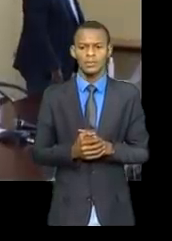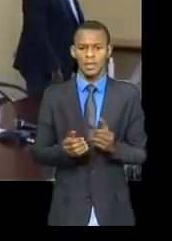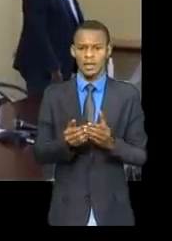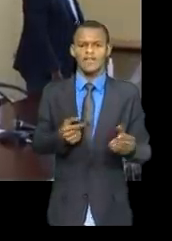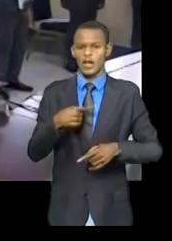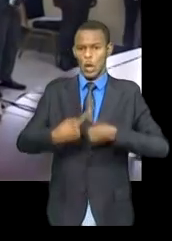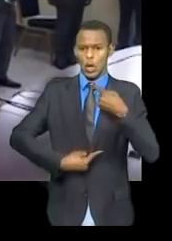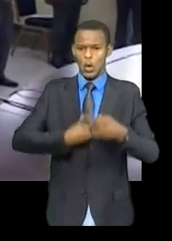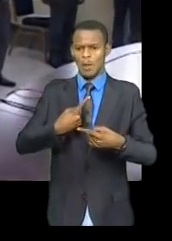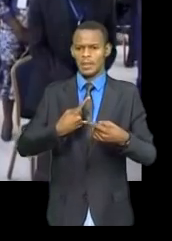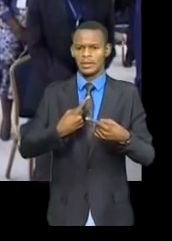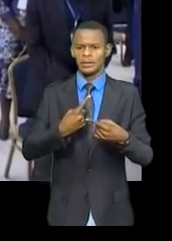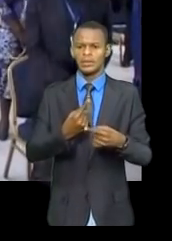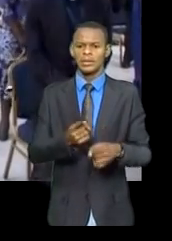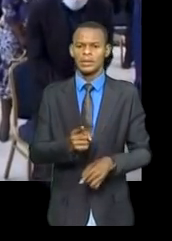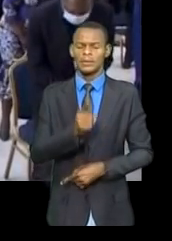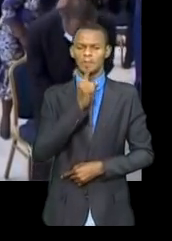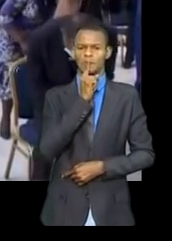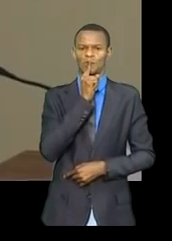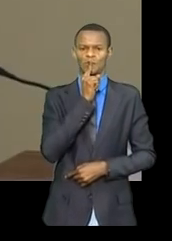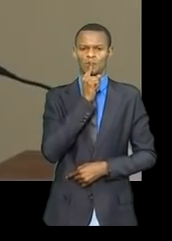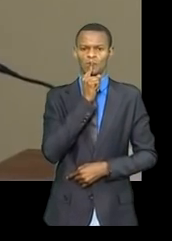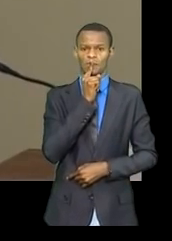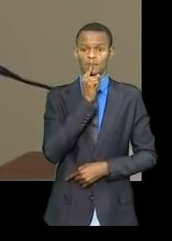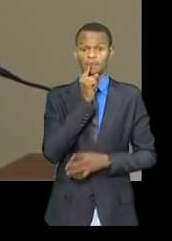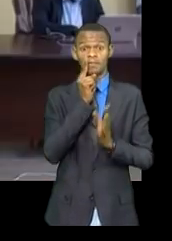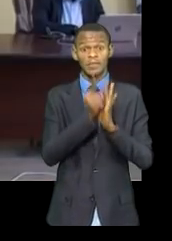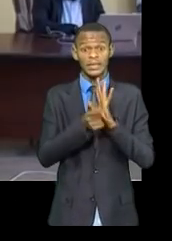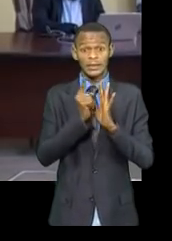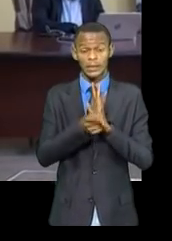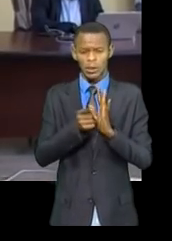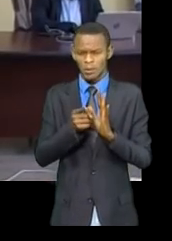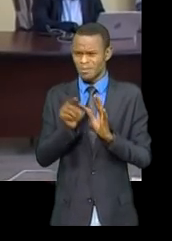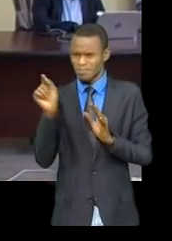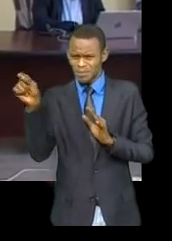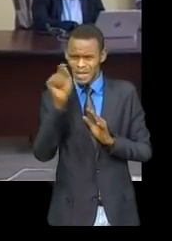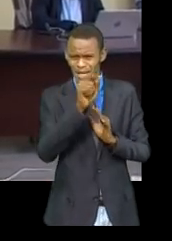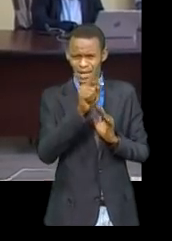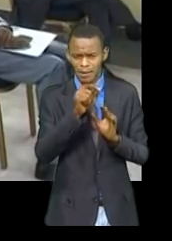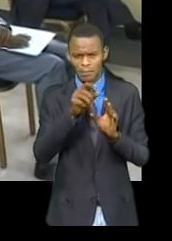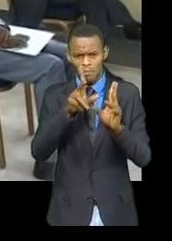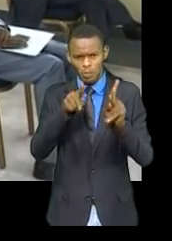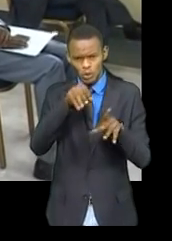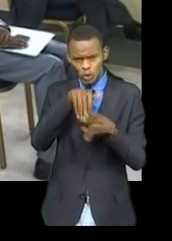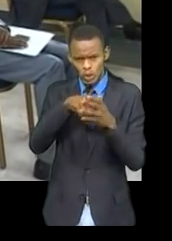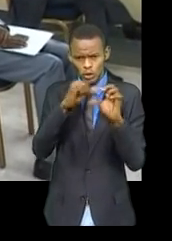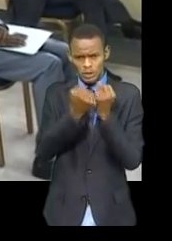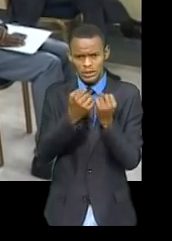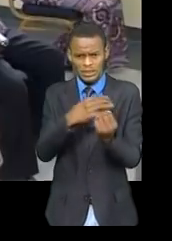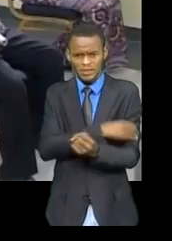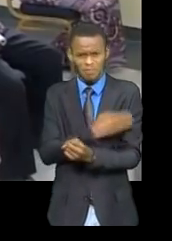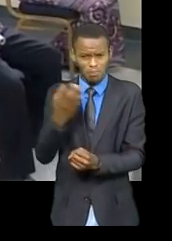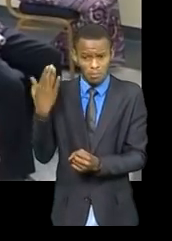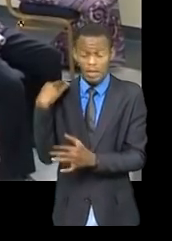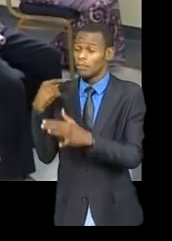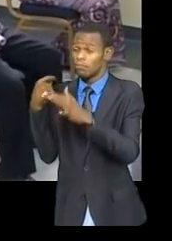mémoire des actrices et des acteurs de la société civile décédés ainsi que des victimes des conflits armés en République démocratique du Congo.